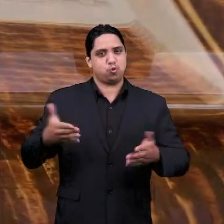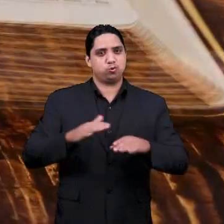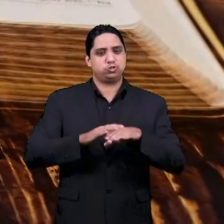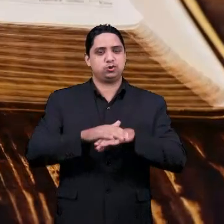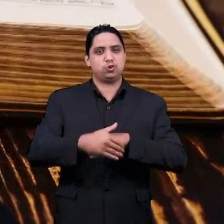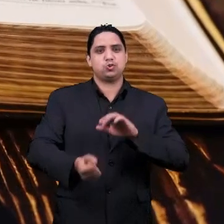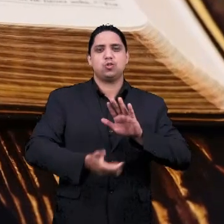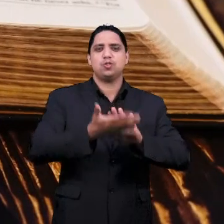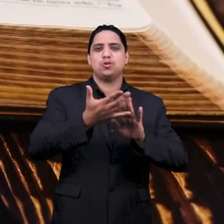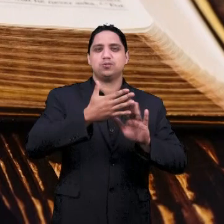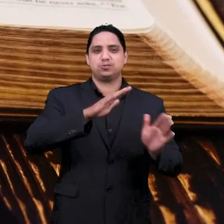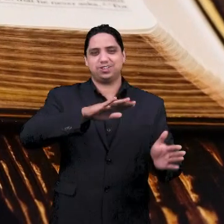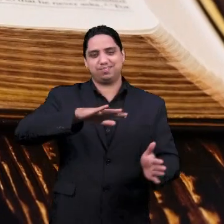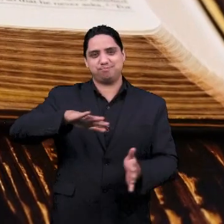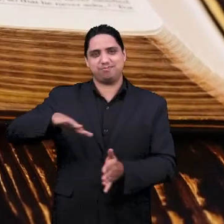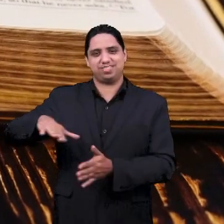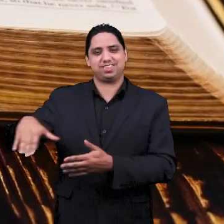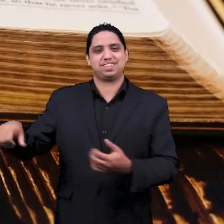от Господа для нас.